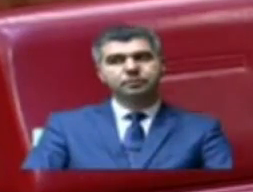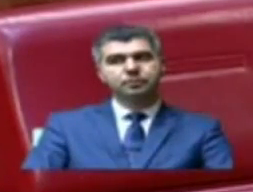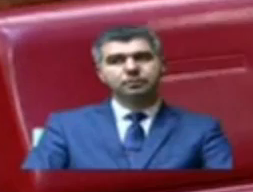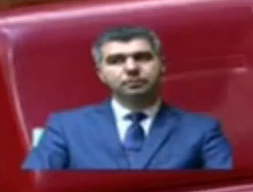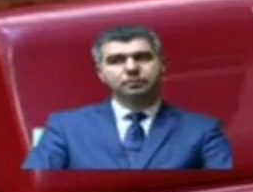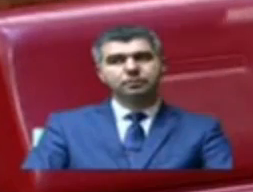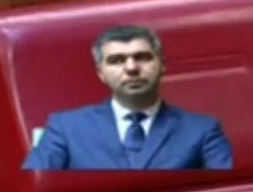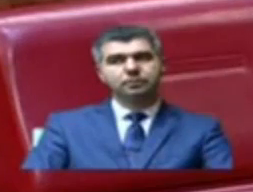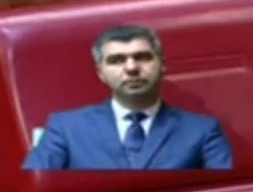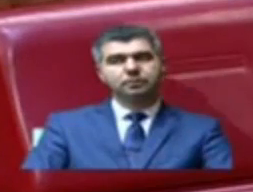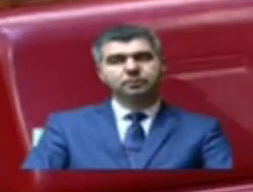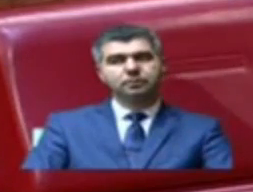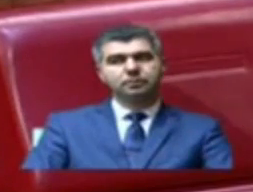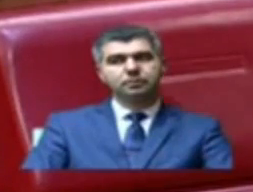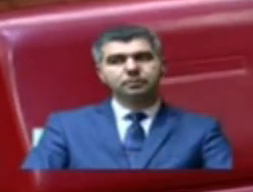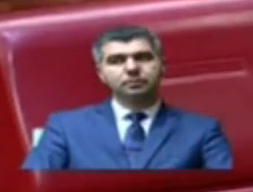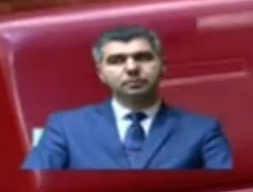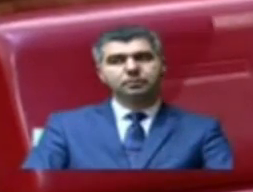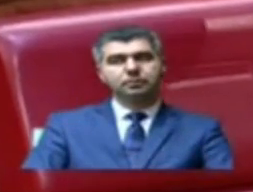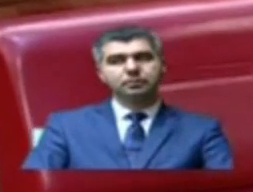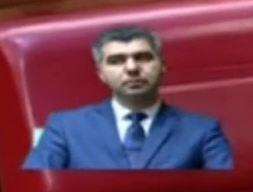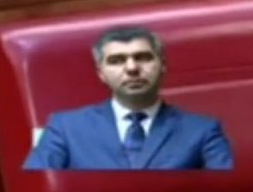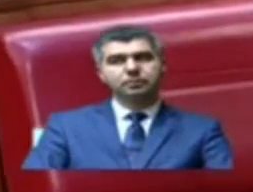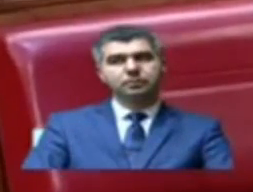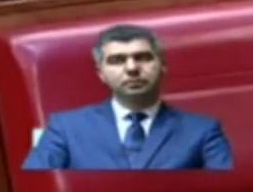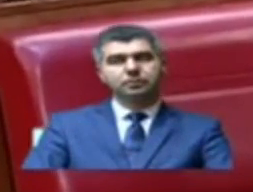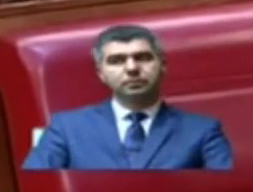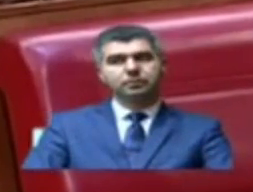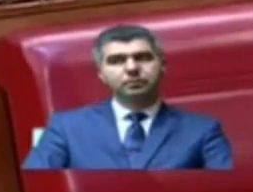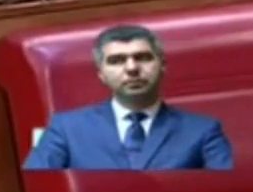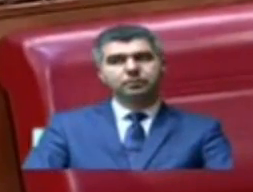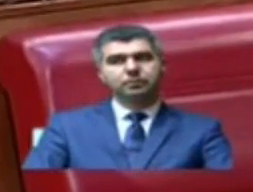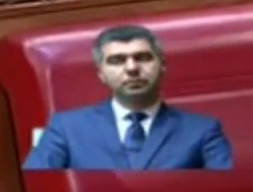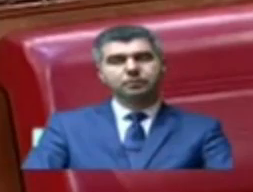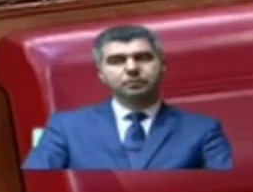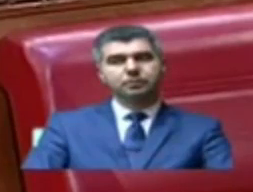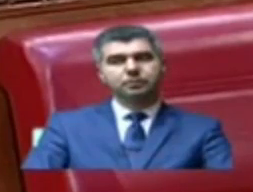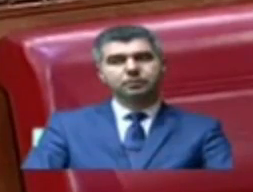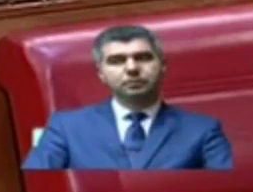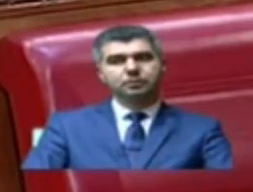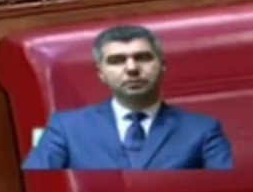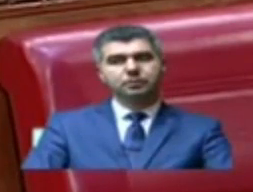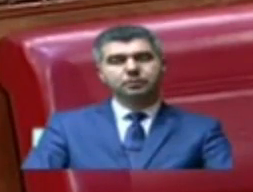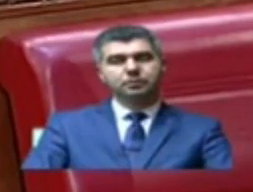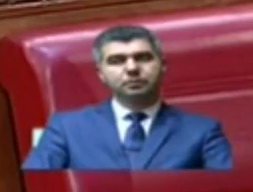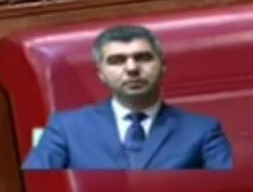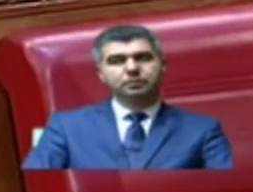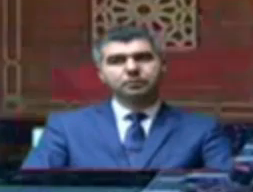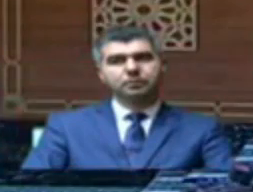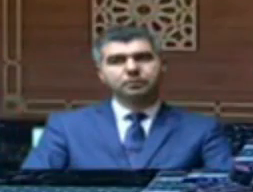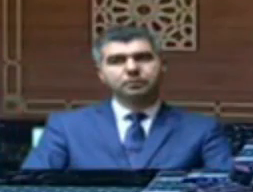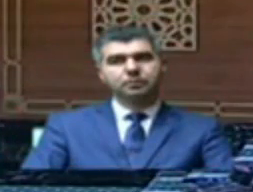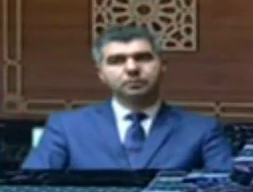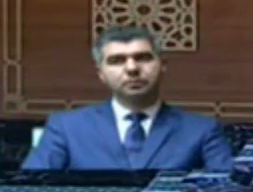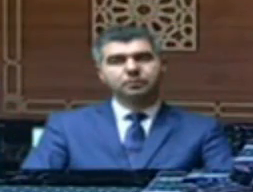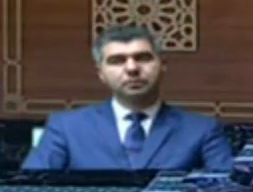واش يجيو بلاصتو؟ كون صوتوا عليك الناس كون جيت هنا. الله يخليكم. كون صوتوا عليك الناس. شوفوا الله يخليكم.